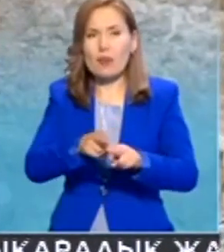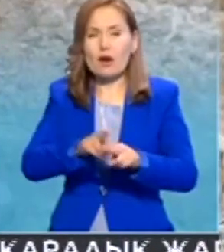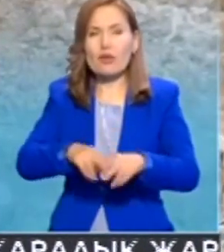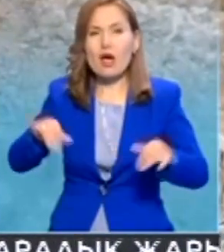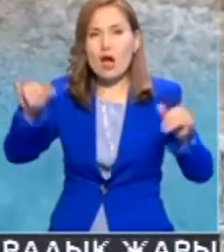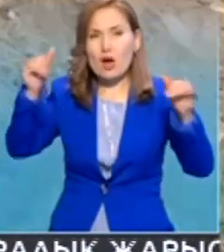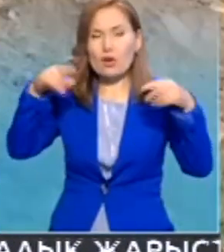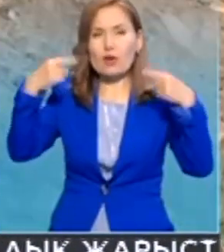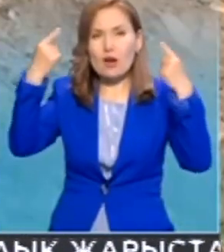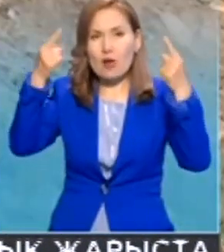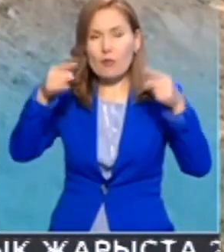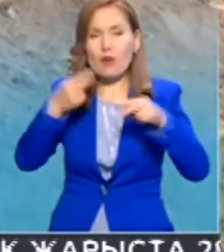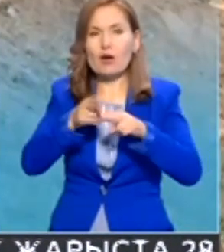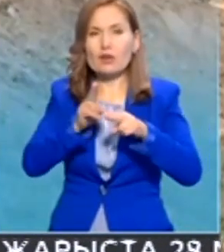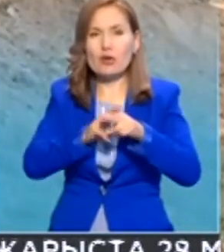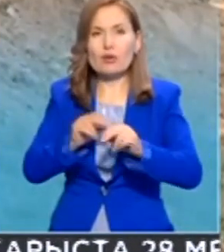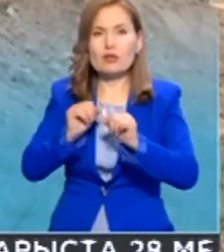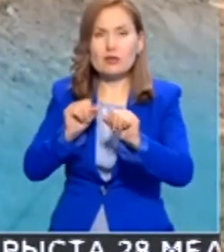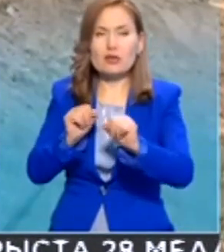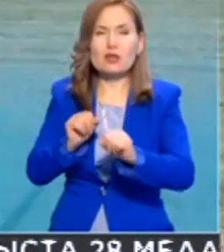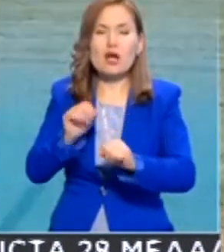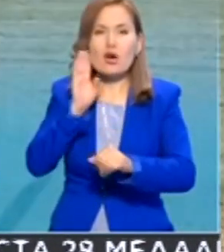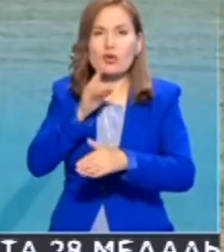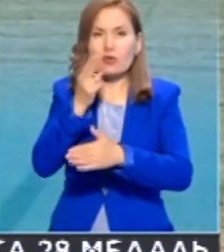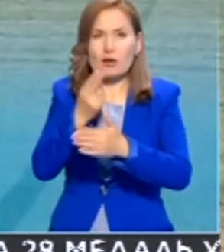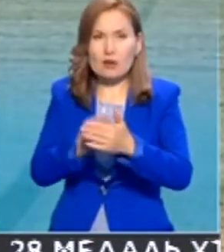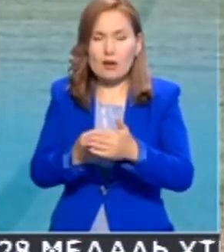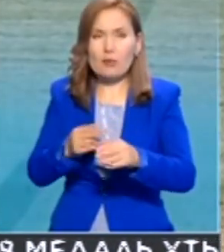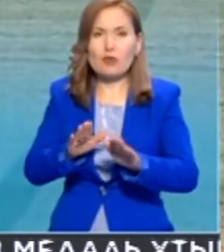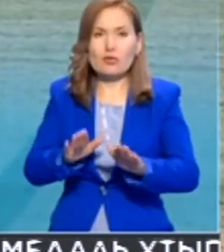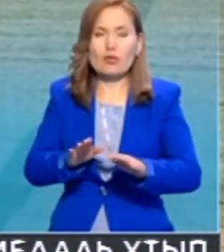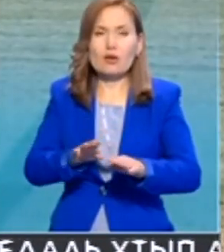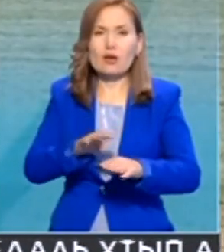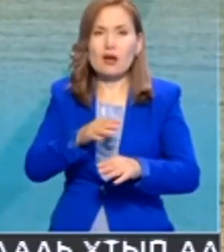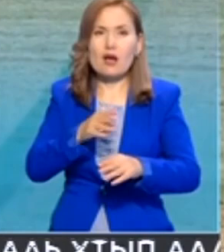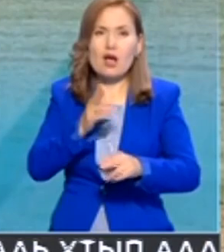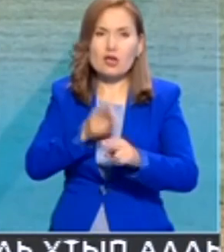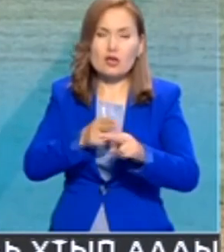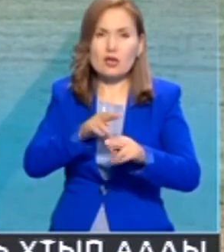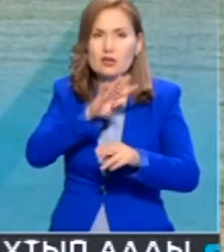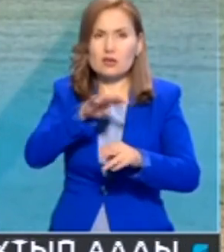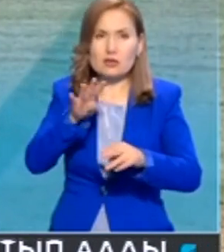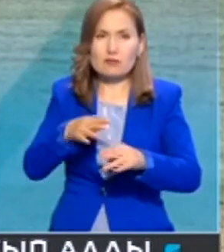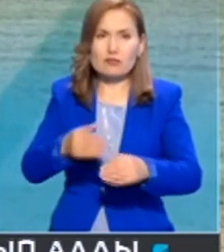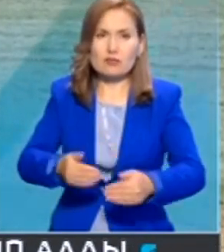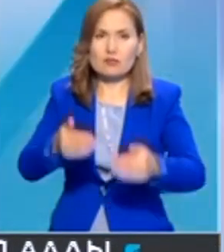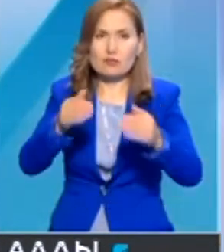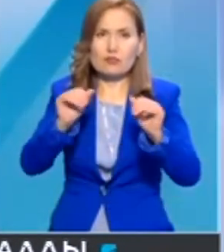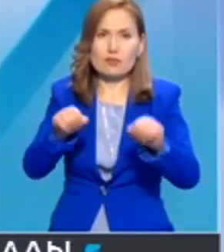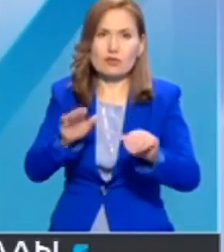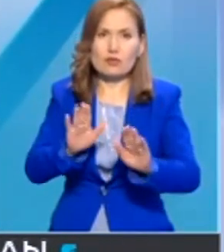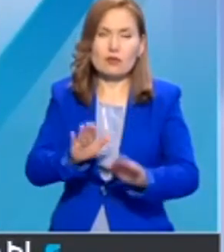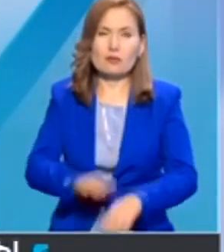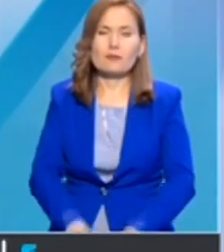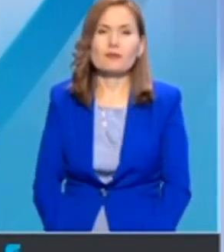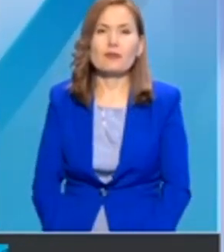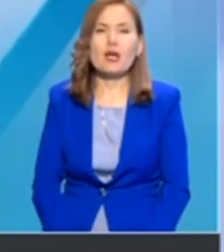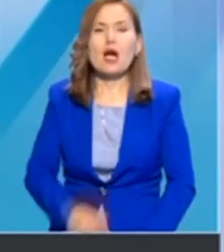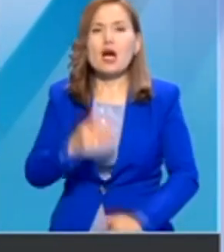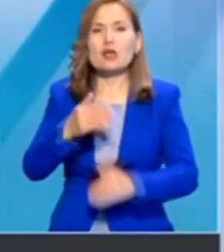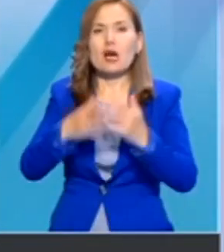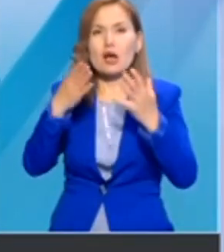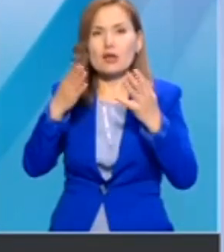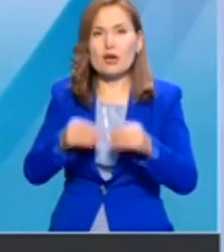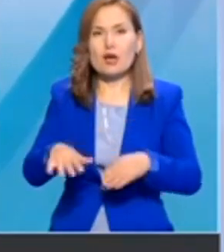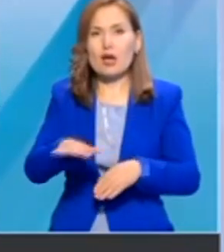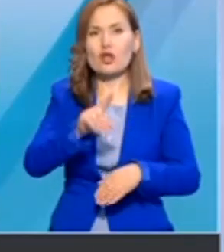деп қана жұбатып отыр. Жақсыбек Кемал, Бақытжан Едіге, Қазақстан ұлттық телеарнасы, Ақтөбе облысынан. Жақын күндері